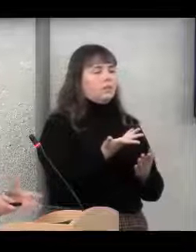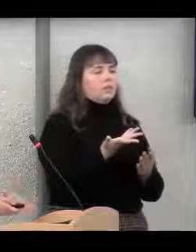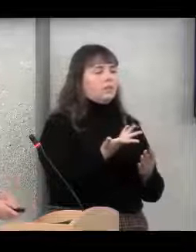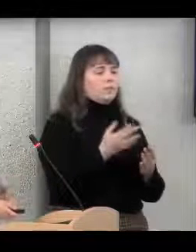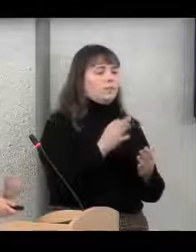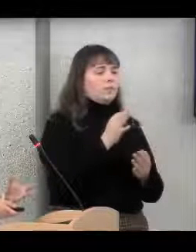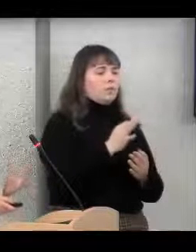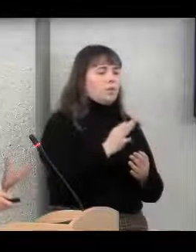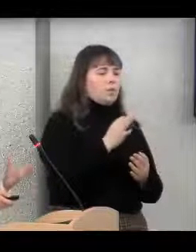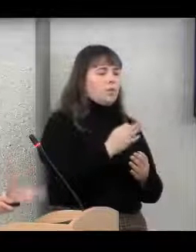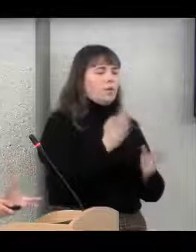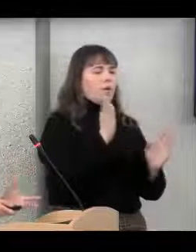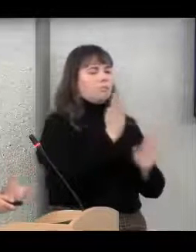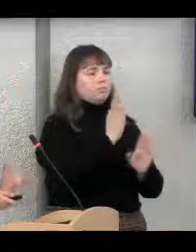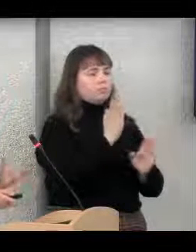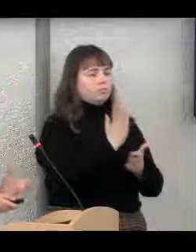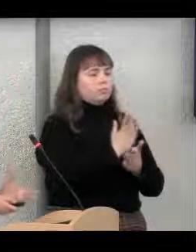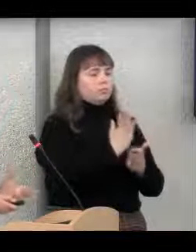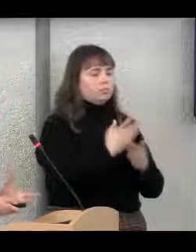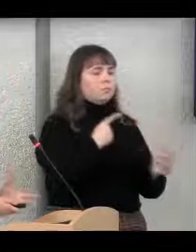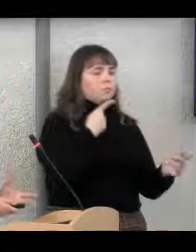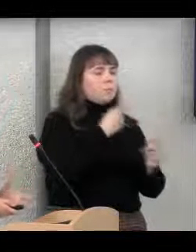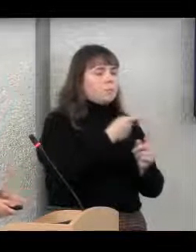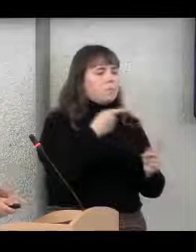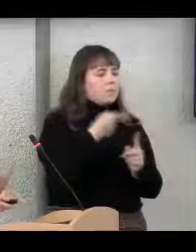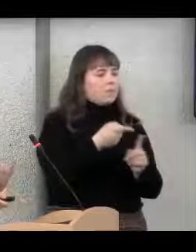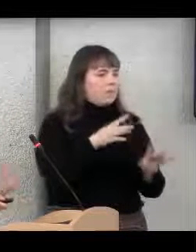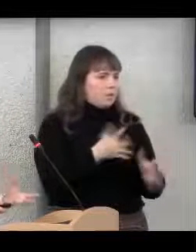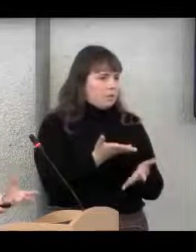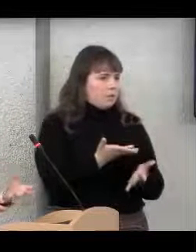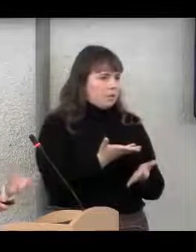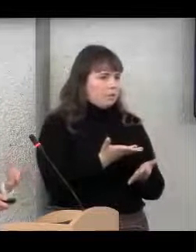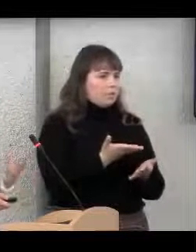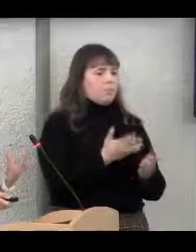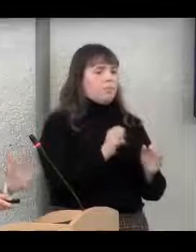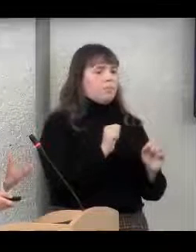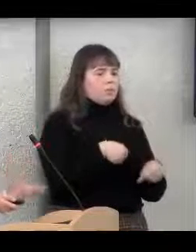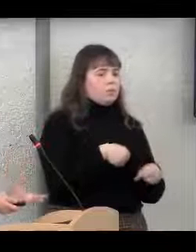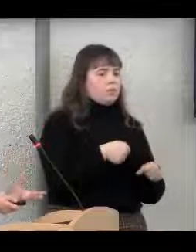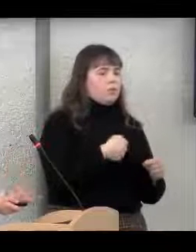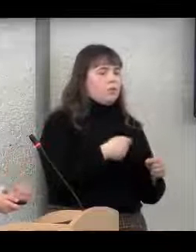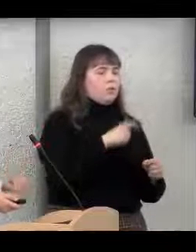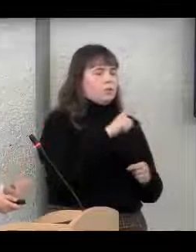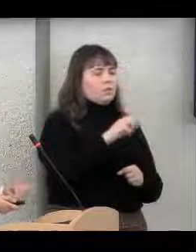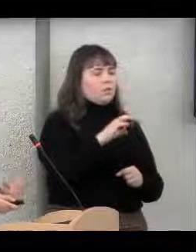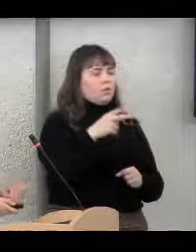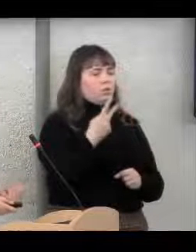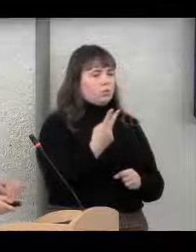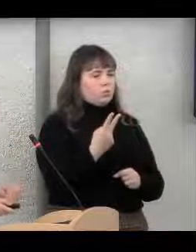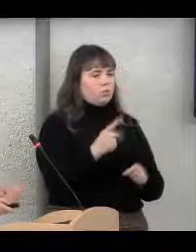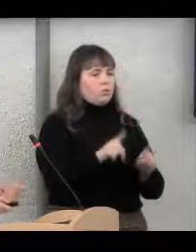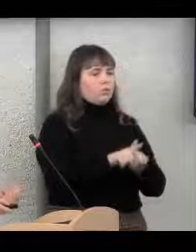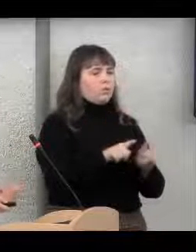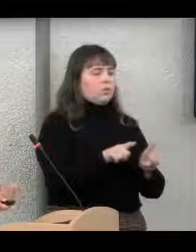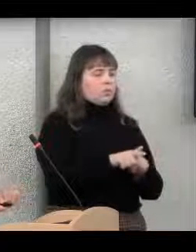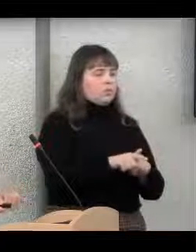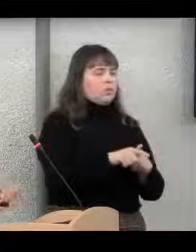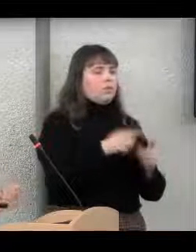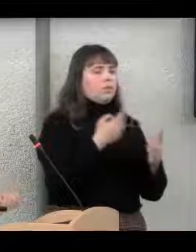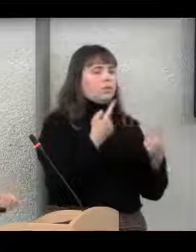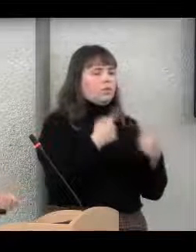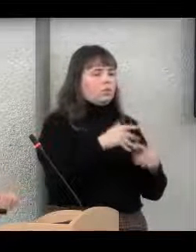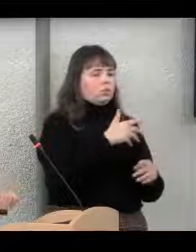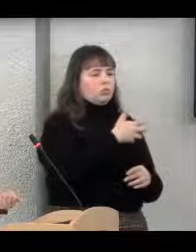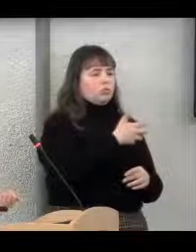tikslai ir būtent ieškoma veiksmų, kaip galime sumažinti būtent tiek CO2, tiek ir kitų šiltnamio efektą sukeliančių